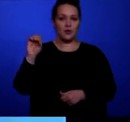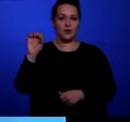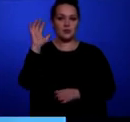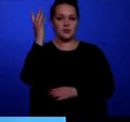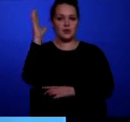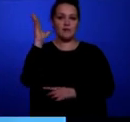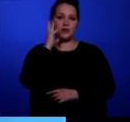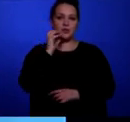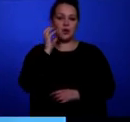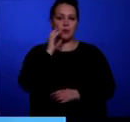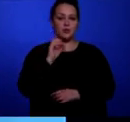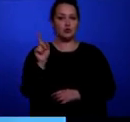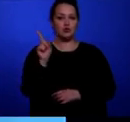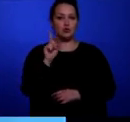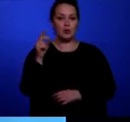Что цветет?